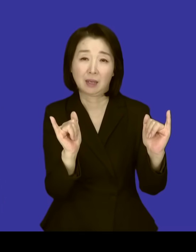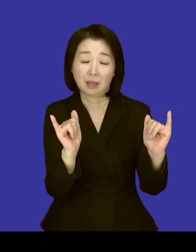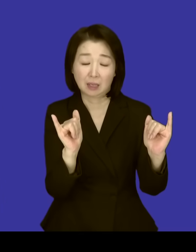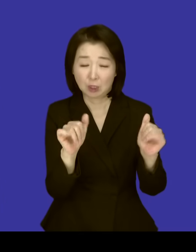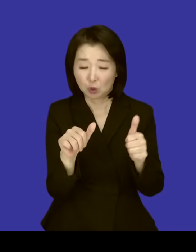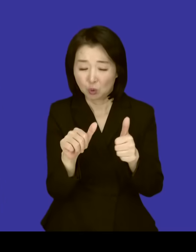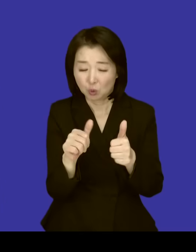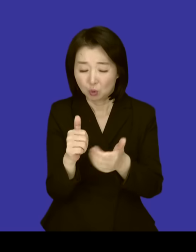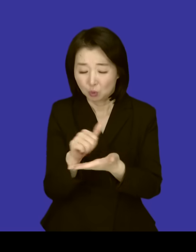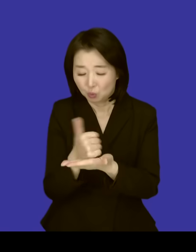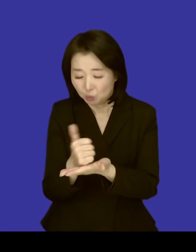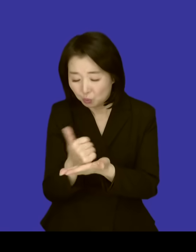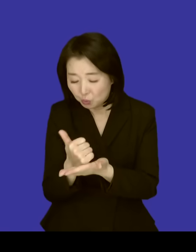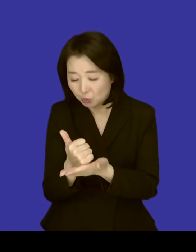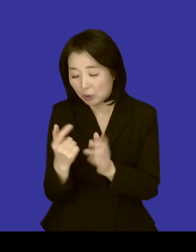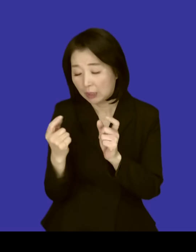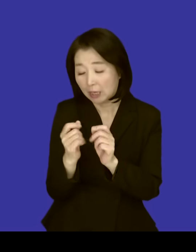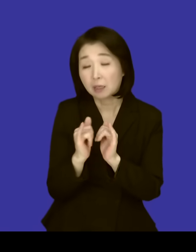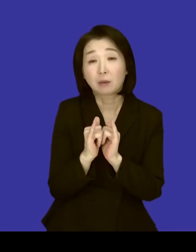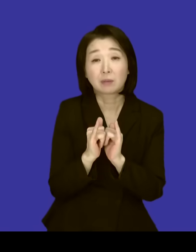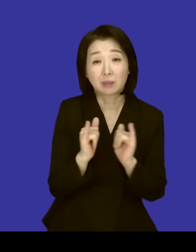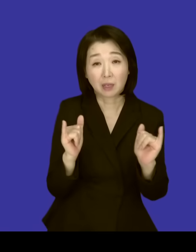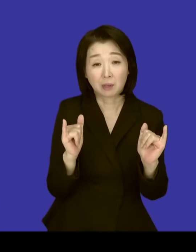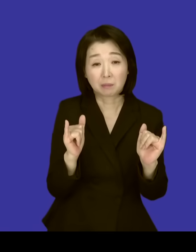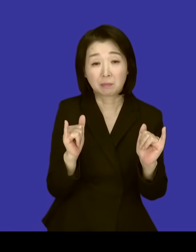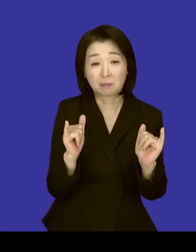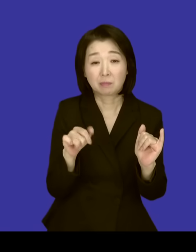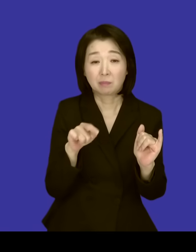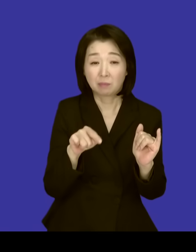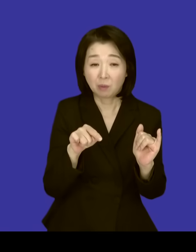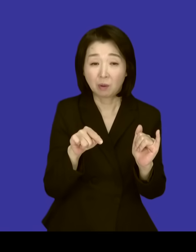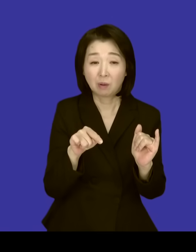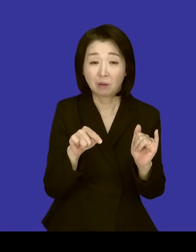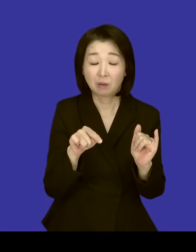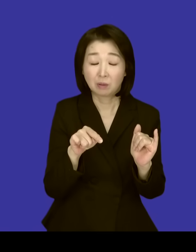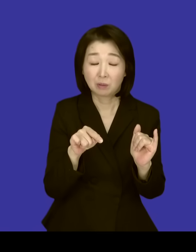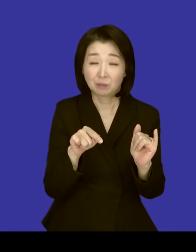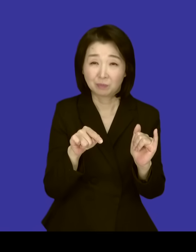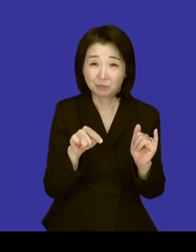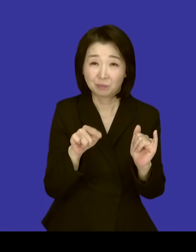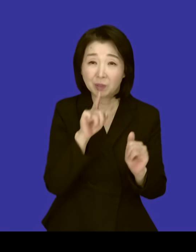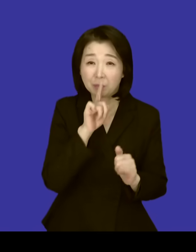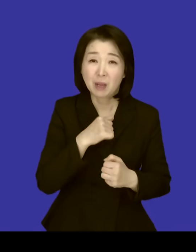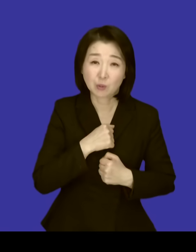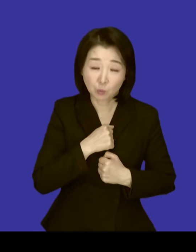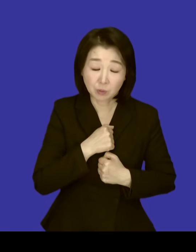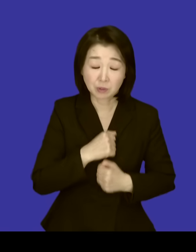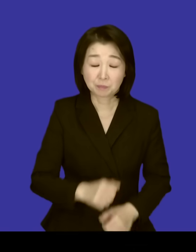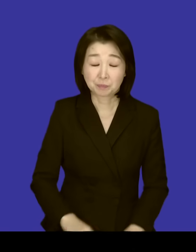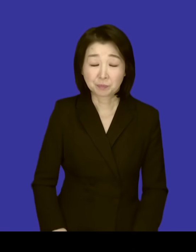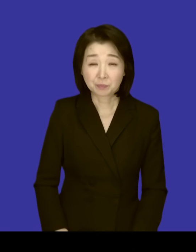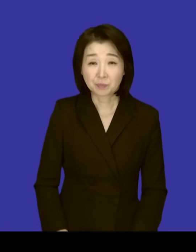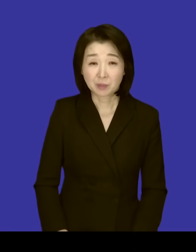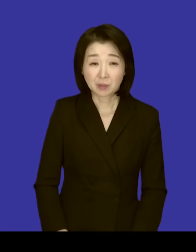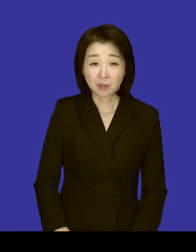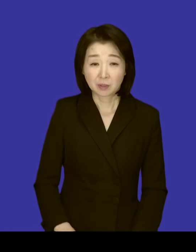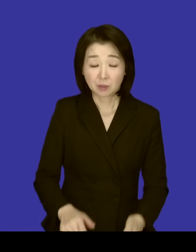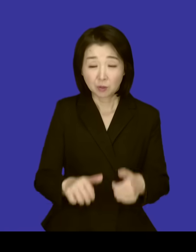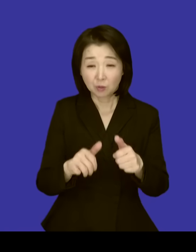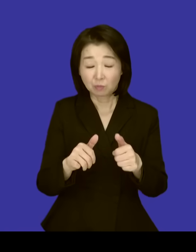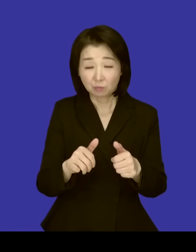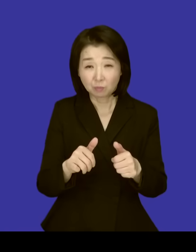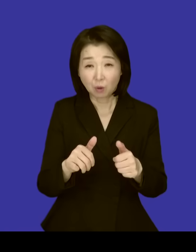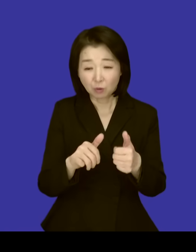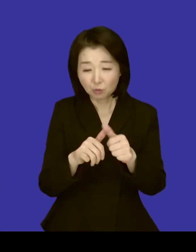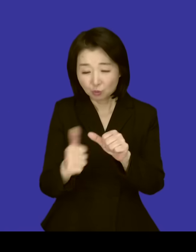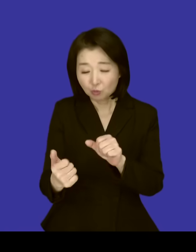임종 얼마 앞두지 않으신 분들을 좀 표현이 조심스럽긴 하지만은 그 임종 전에 좀 존엄하게 그 시간을 보낼 수